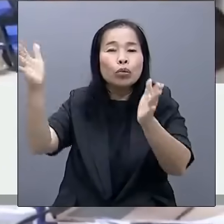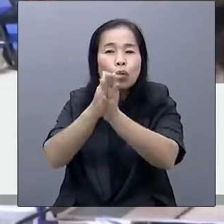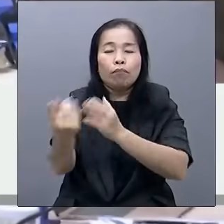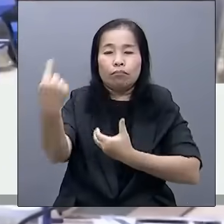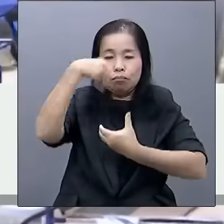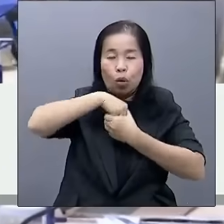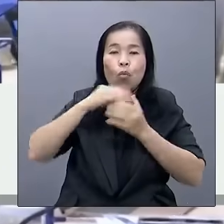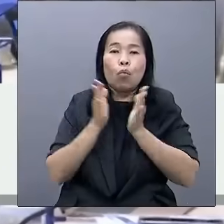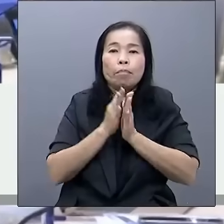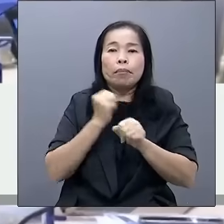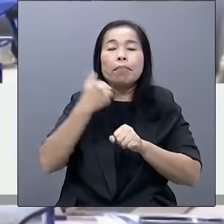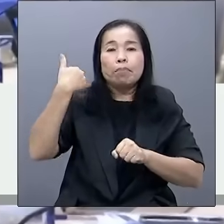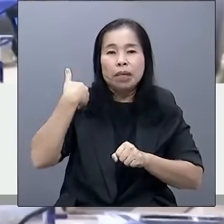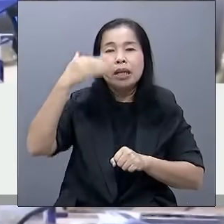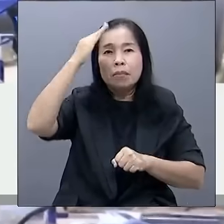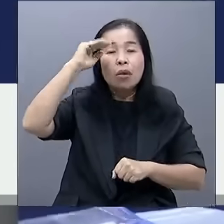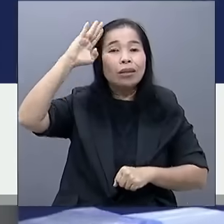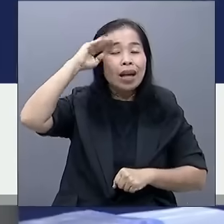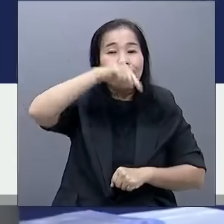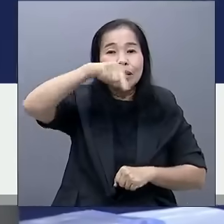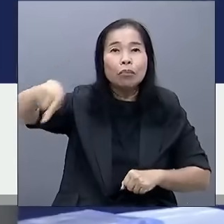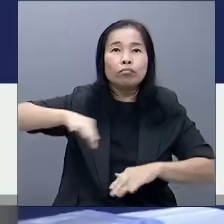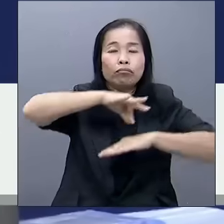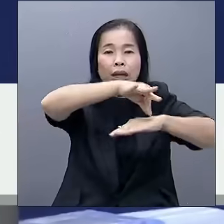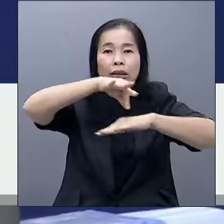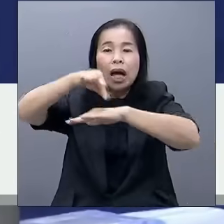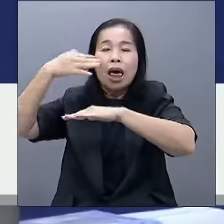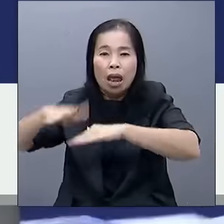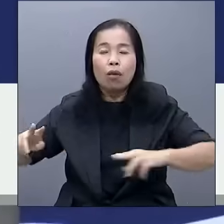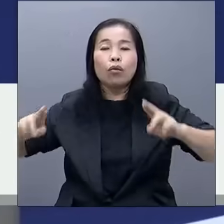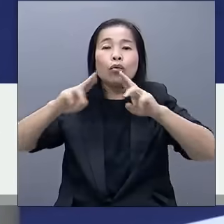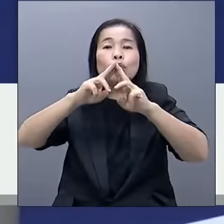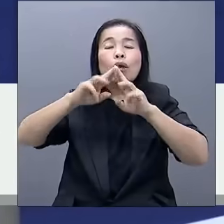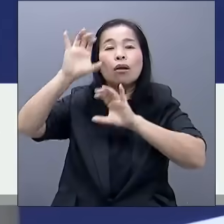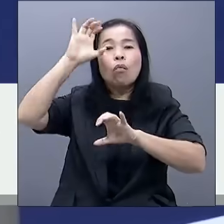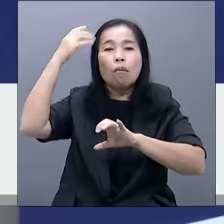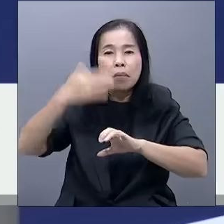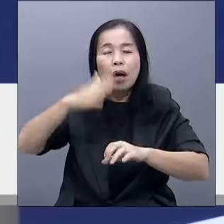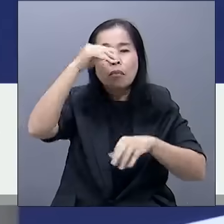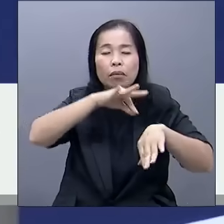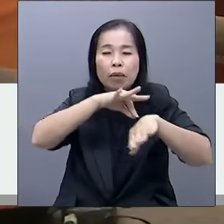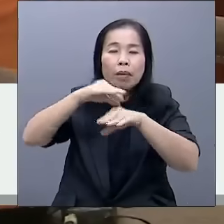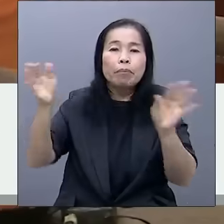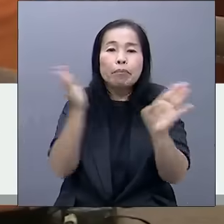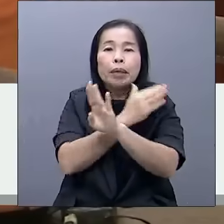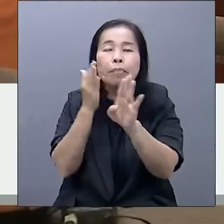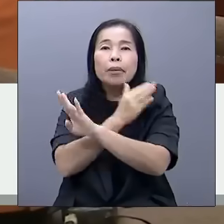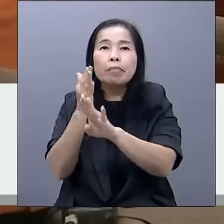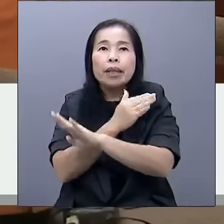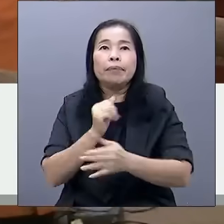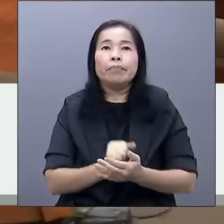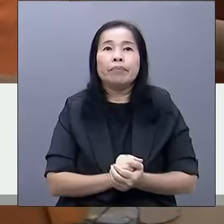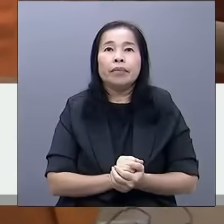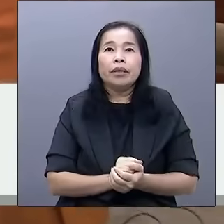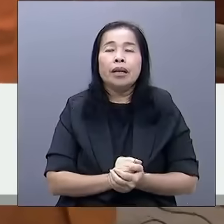นายทหารกลุ่มนี้ถูกแต่งตั้งประจำอยู่ที่กระทรวงกลาโหมในการปรับย้ายรอบที่ผ่านมาส่วนพล